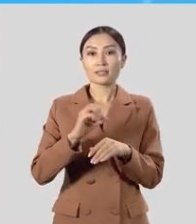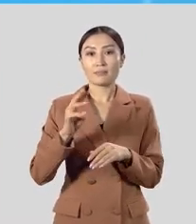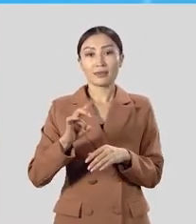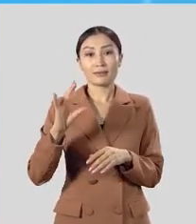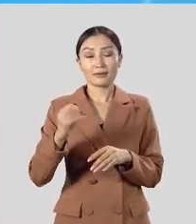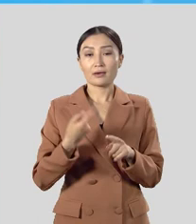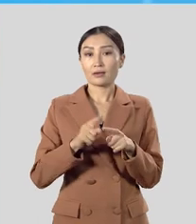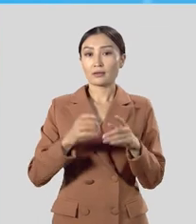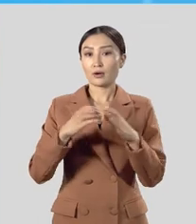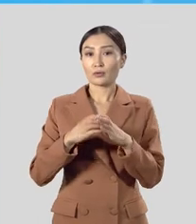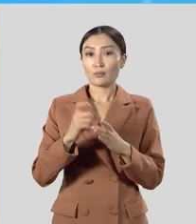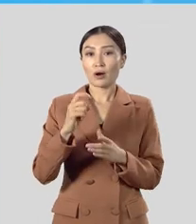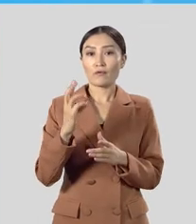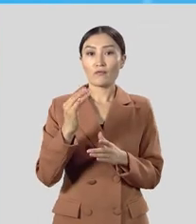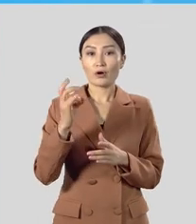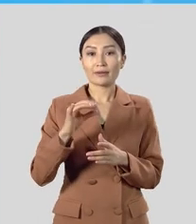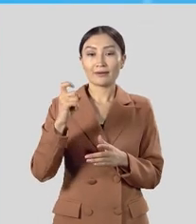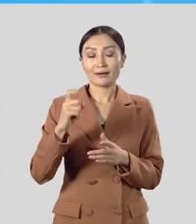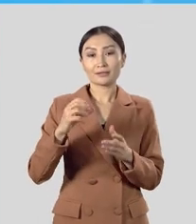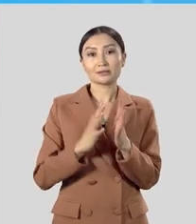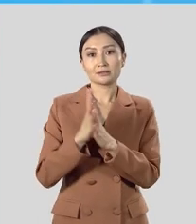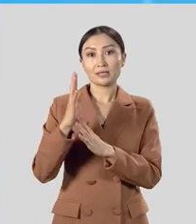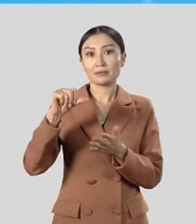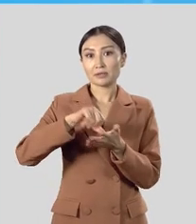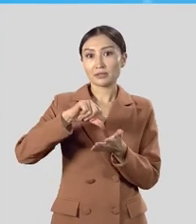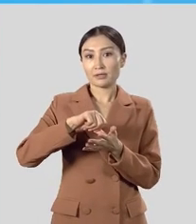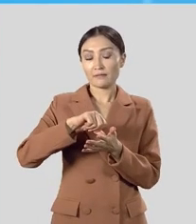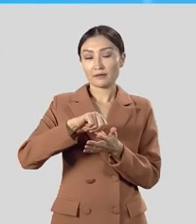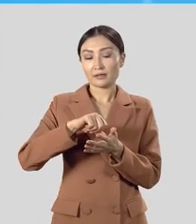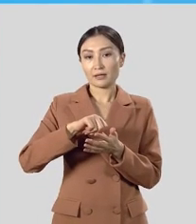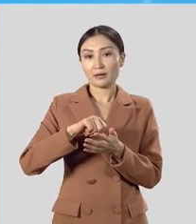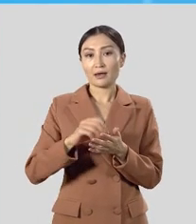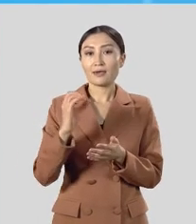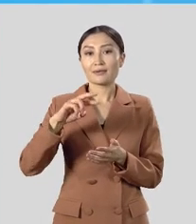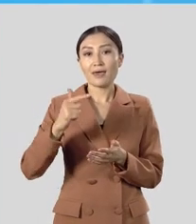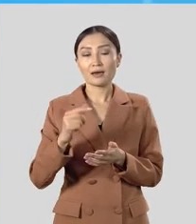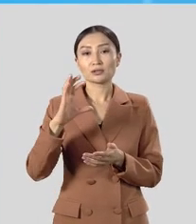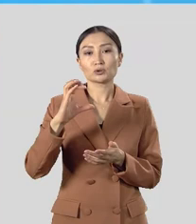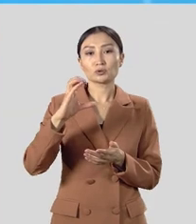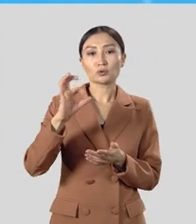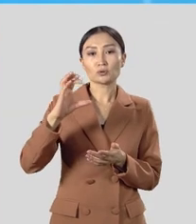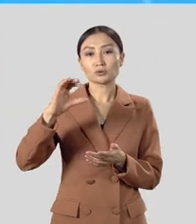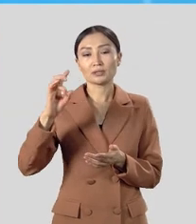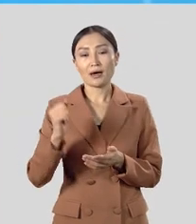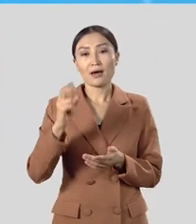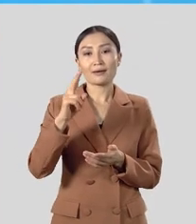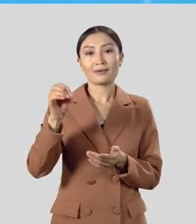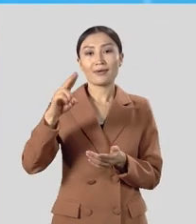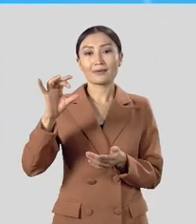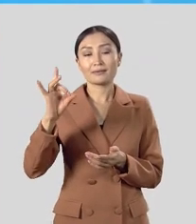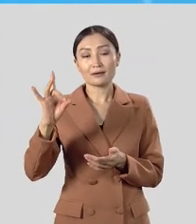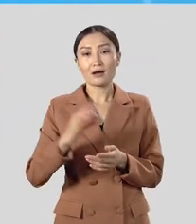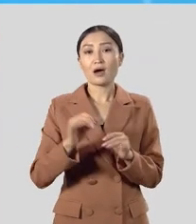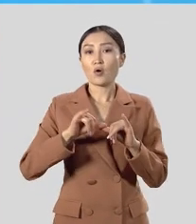Голосеменные – это группа хвойных растений, представители которой ель, сосна, кедр.